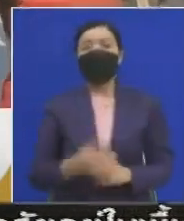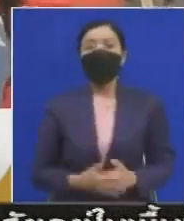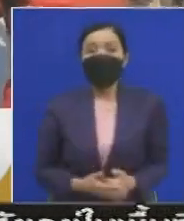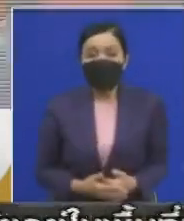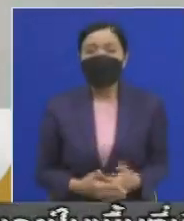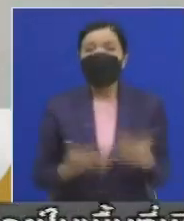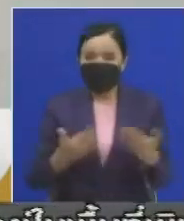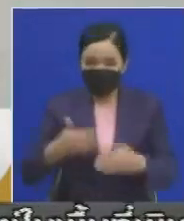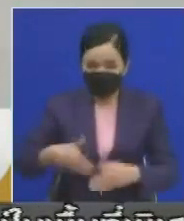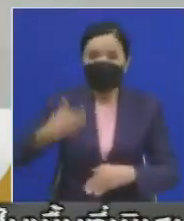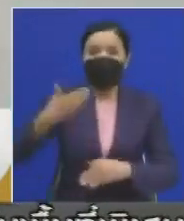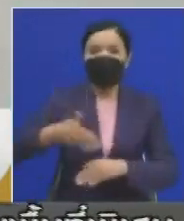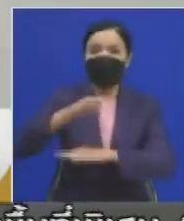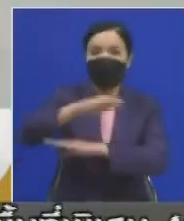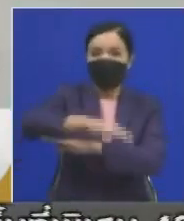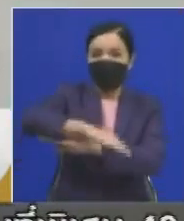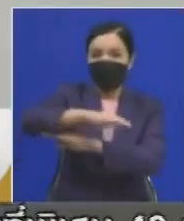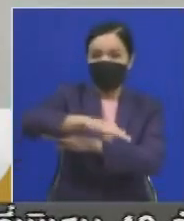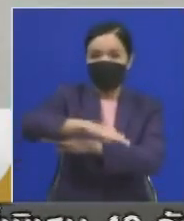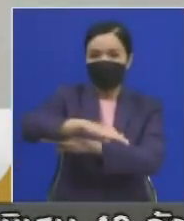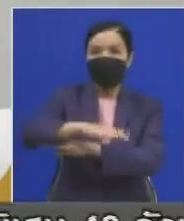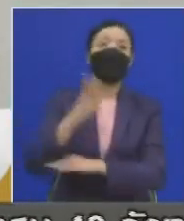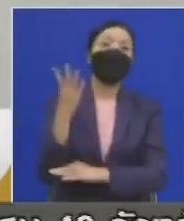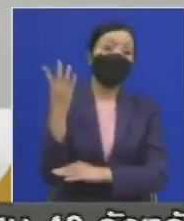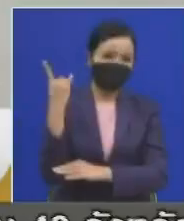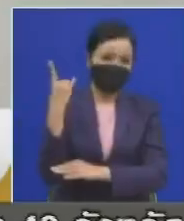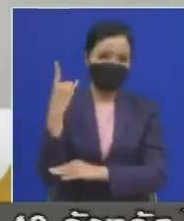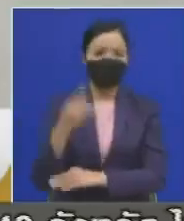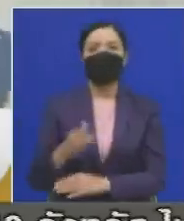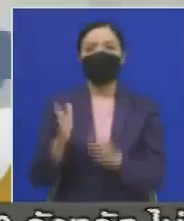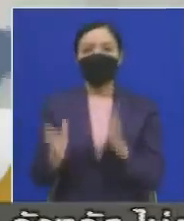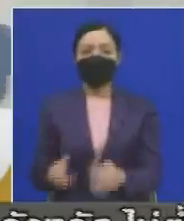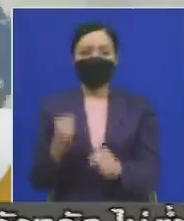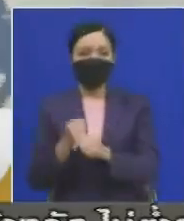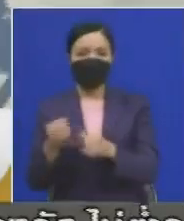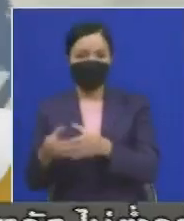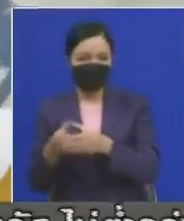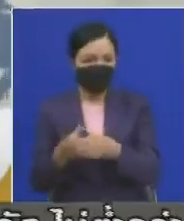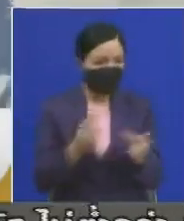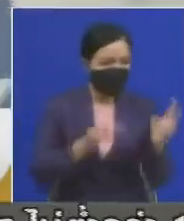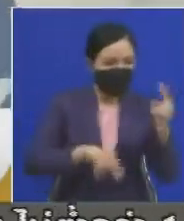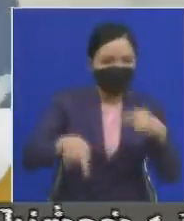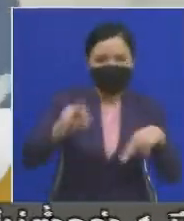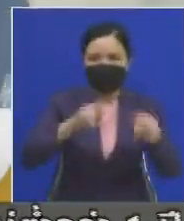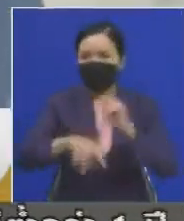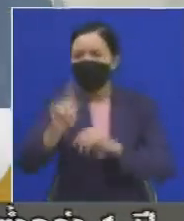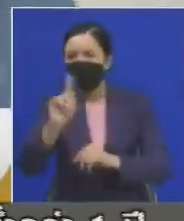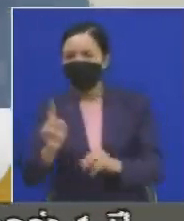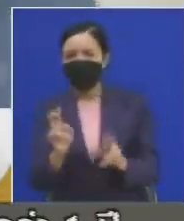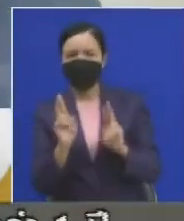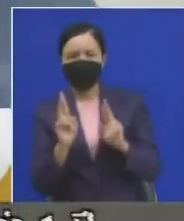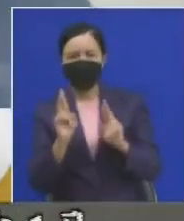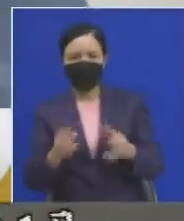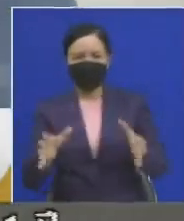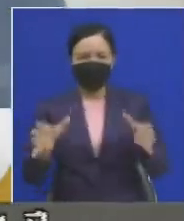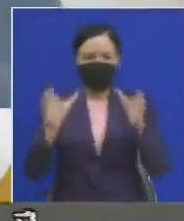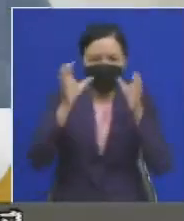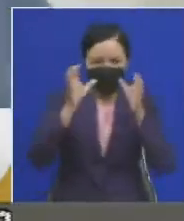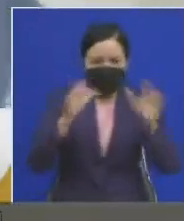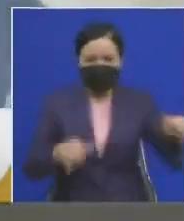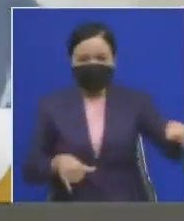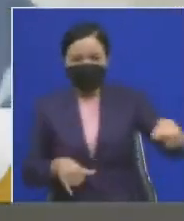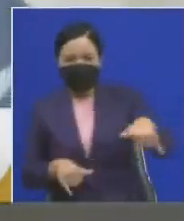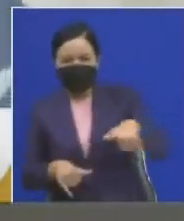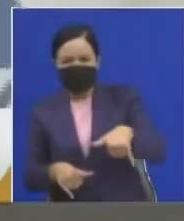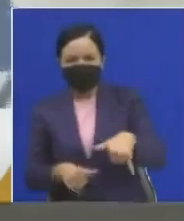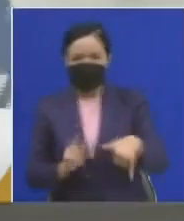จนกระทงหัจากนั้ช่งเยนยแลองเมาวางแล้วเจ้กสนทิกว่าไปติดตามเพราวต้องล๋มัระวัเลยเสือมันมา